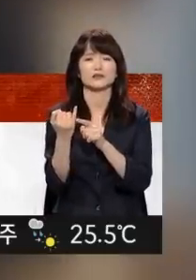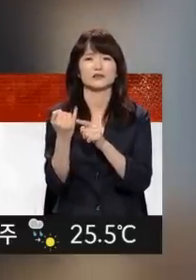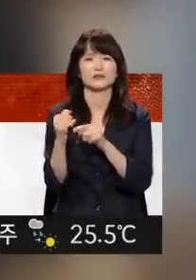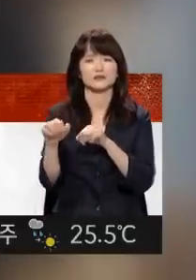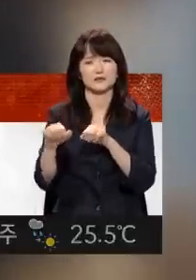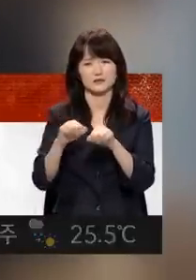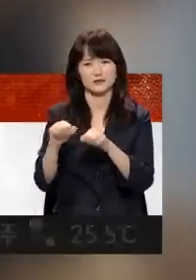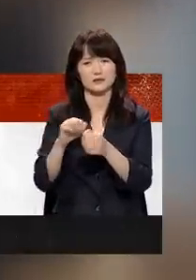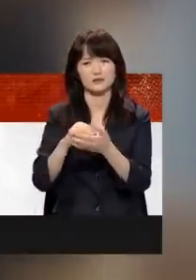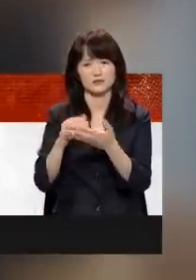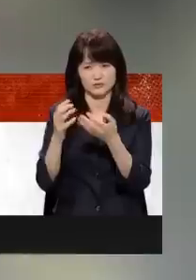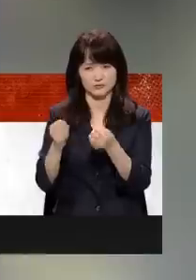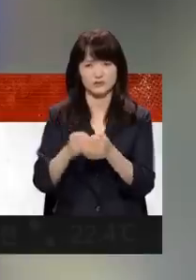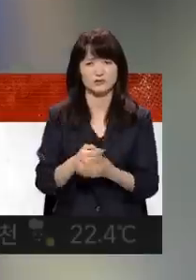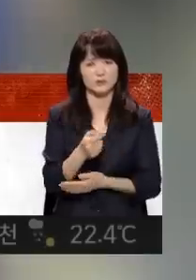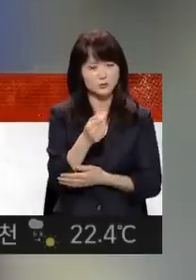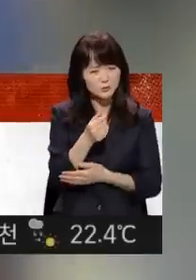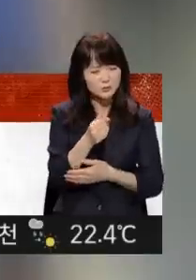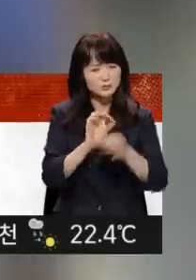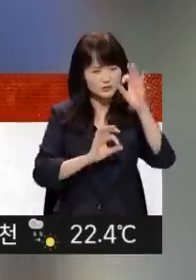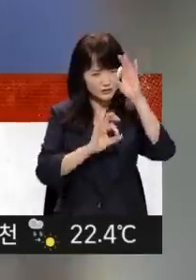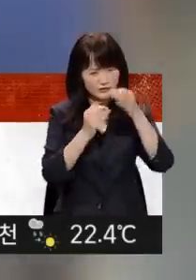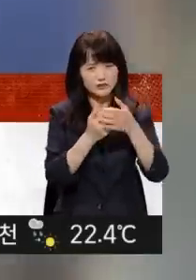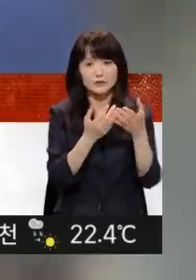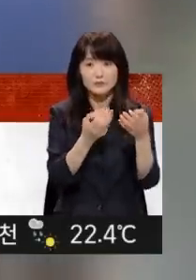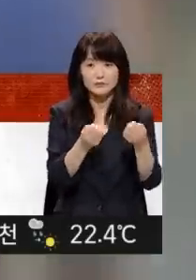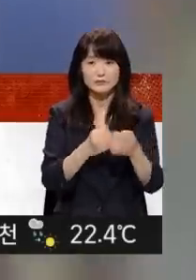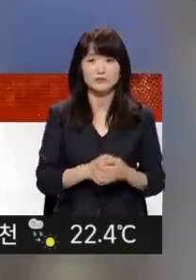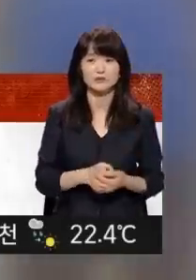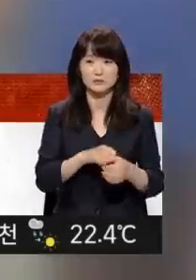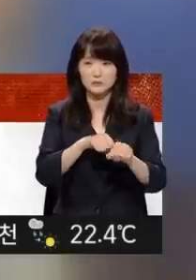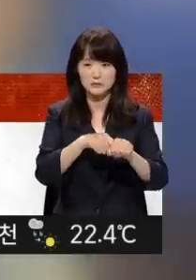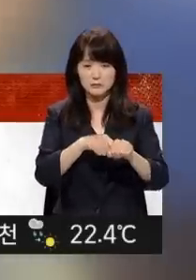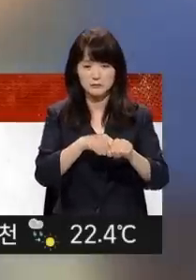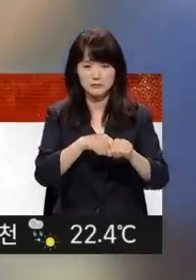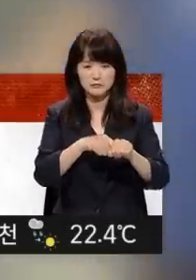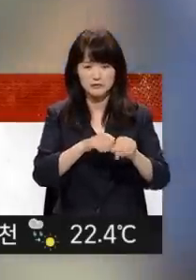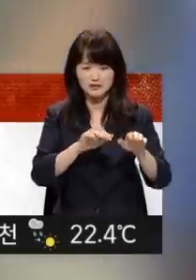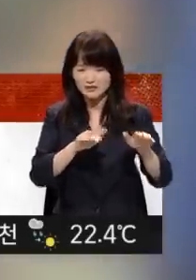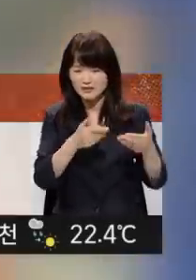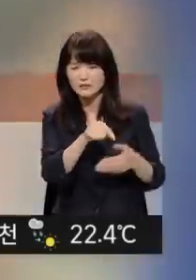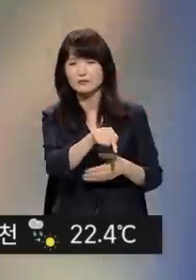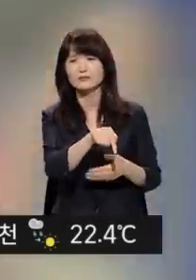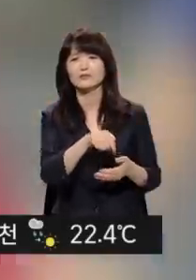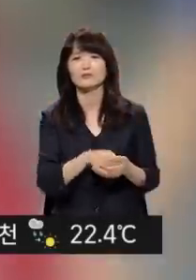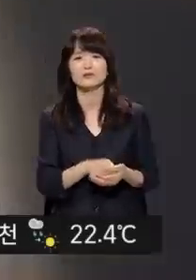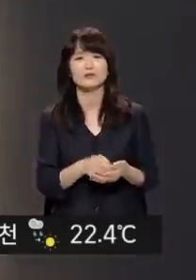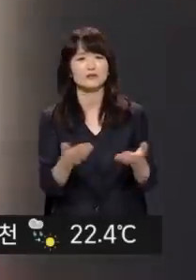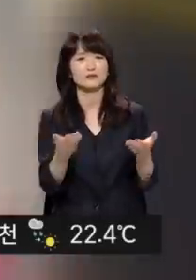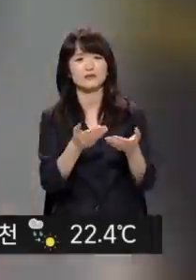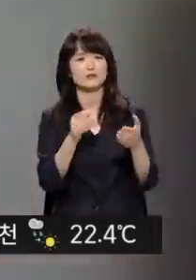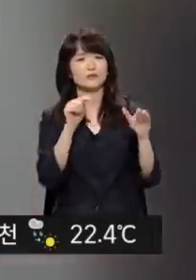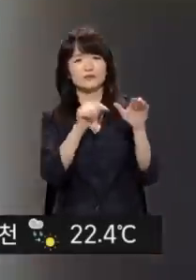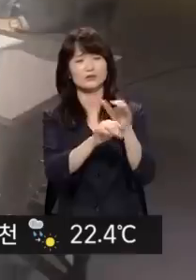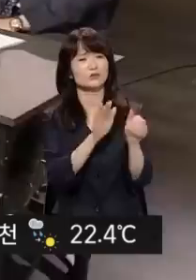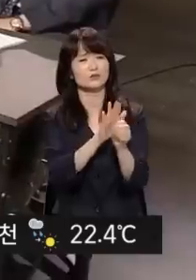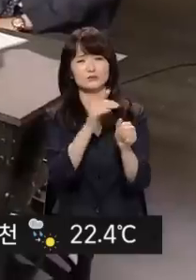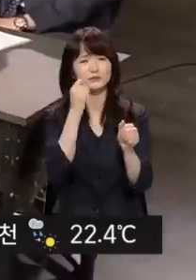남자보다는 소소한 사건들도 많아요 근데 이제 처벌이 이렇게 미약해 버리면 못 나가요